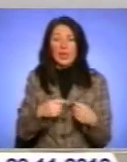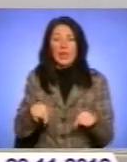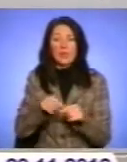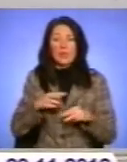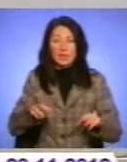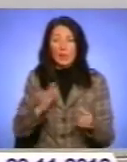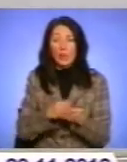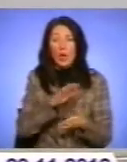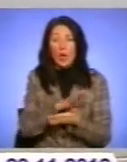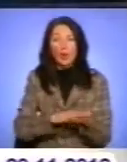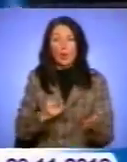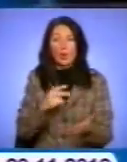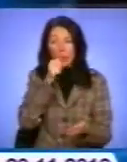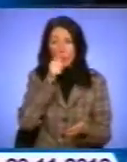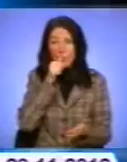3 місяців.